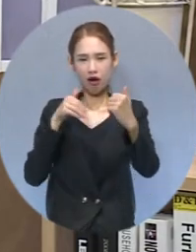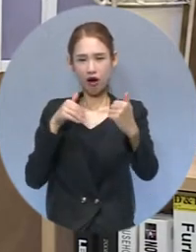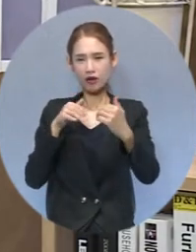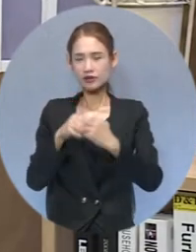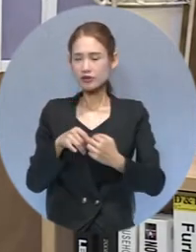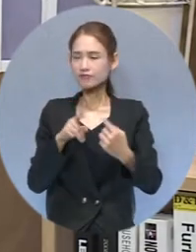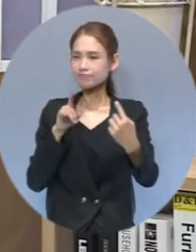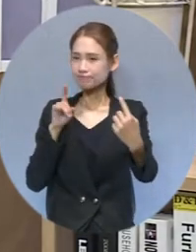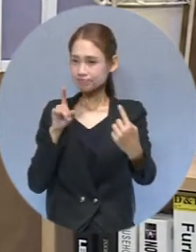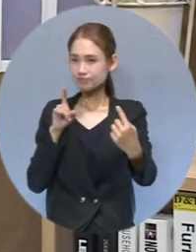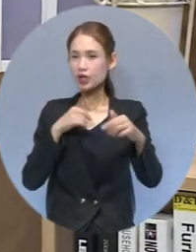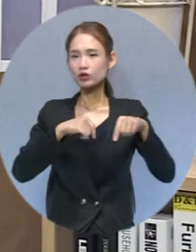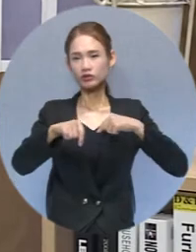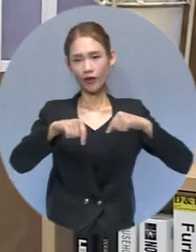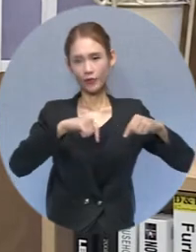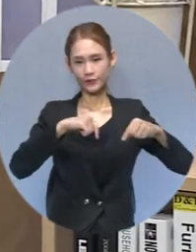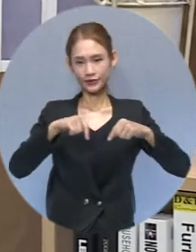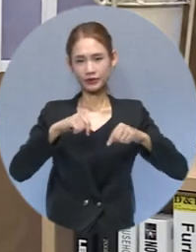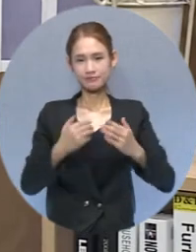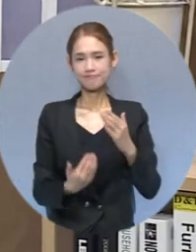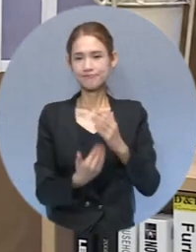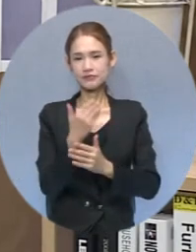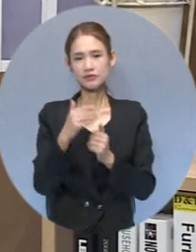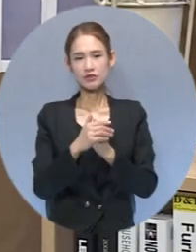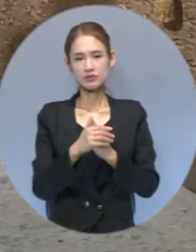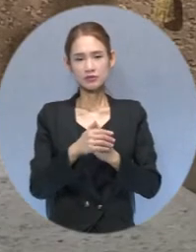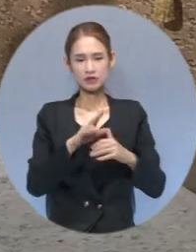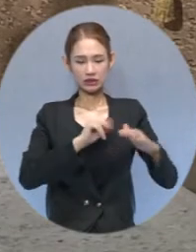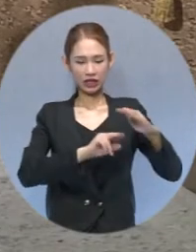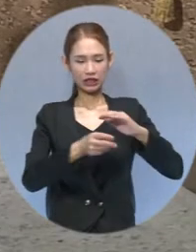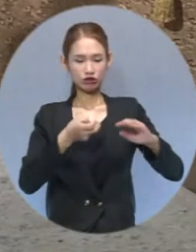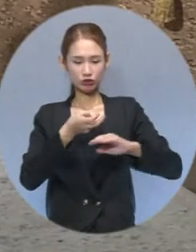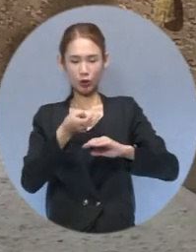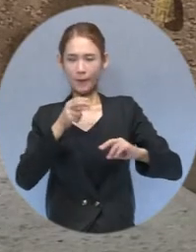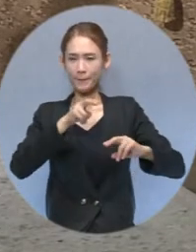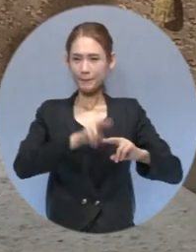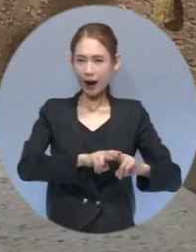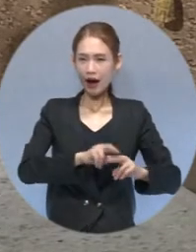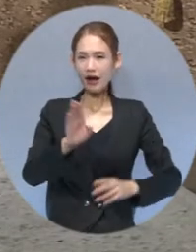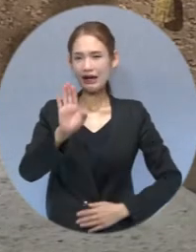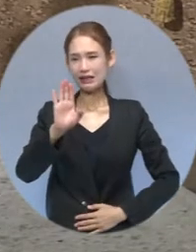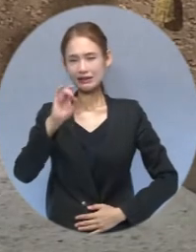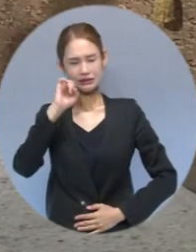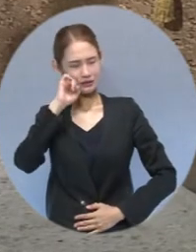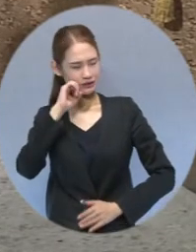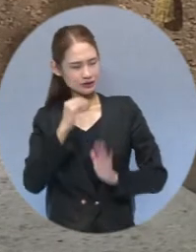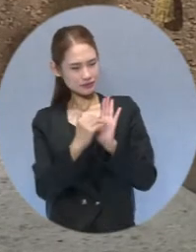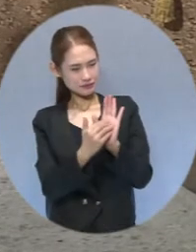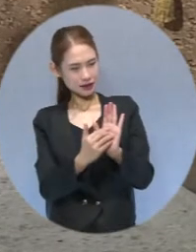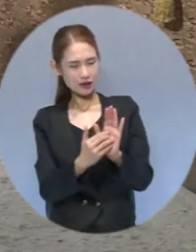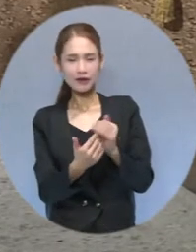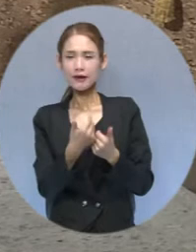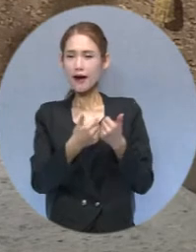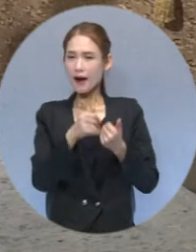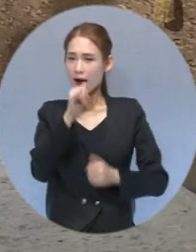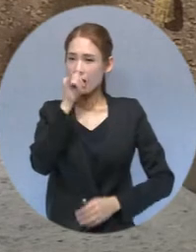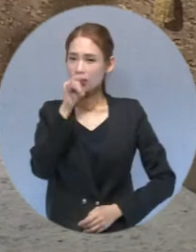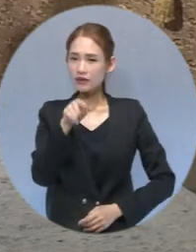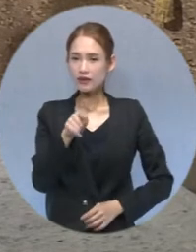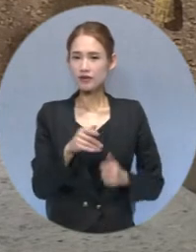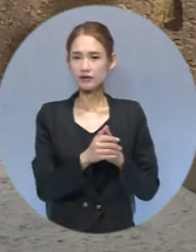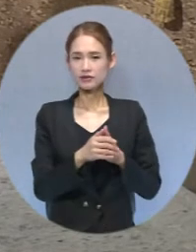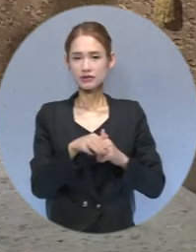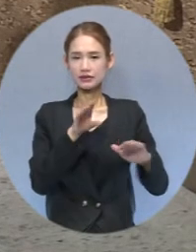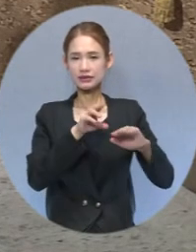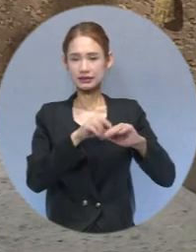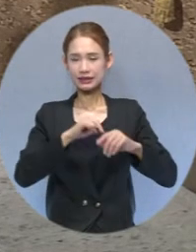거리두기 정책이 나오면서 네. 좀 대중교통을 이용하기를 꺼리는 분들도 생기셨을 것 같거든요. 그러면서 이제 그 자가용을